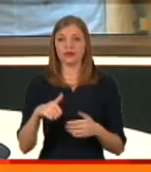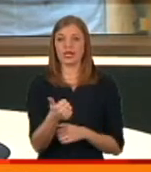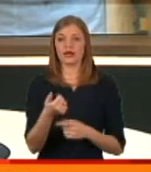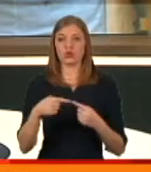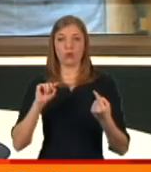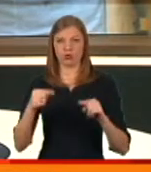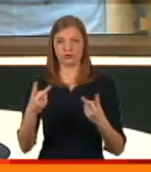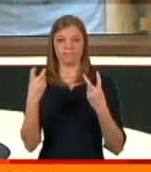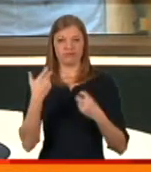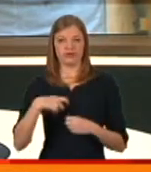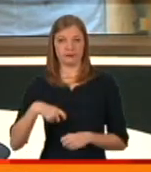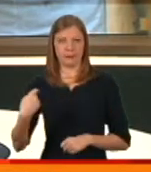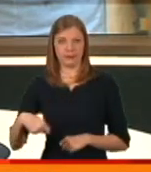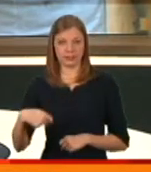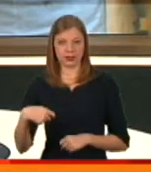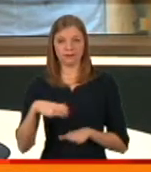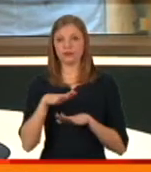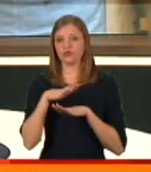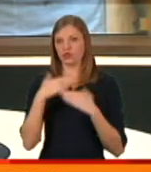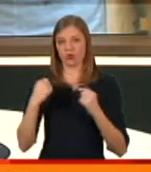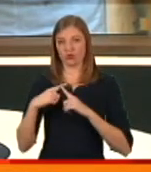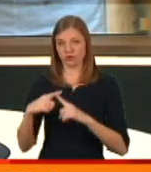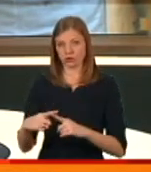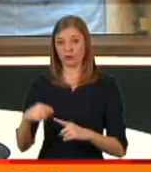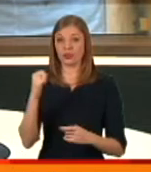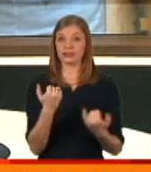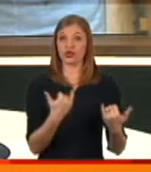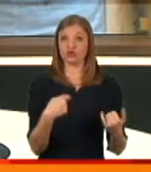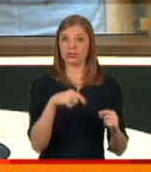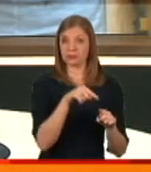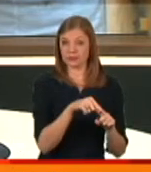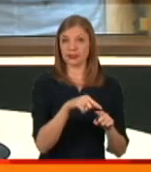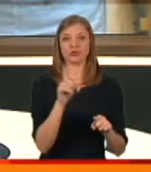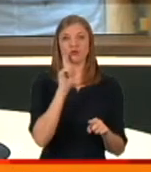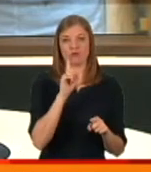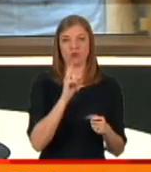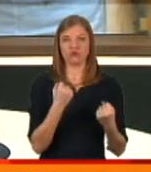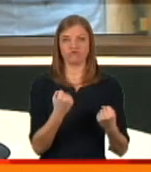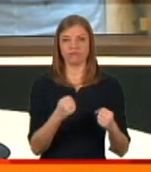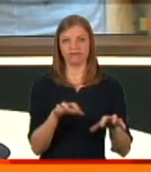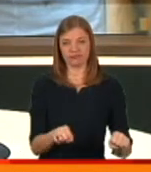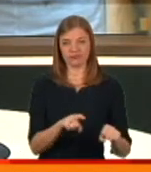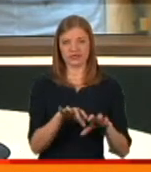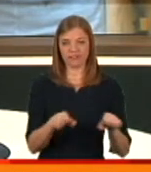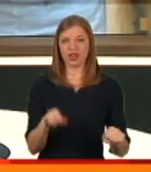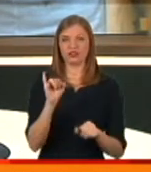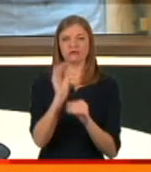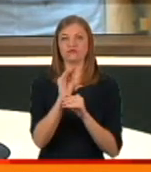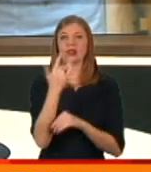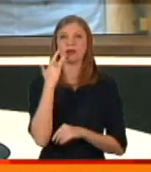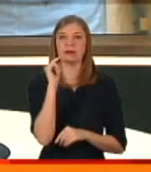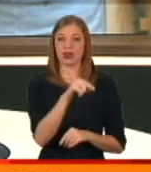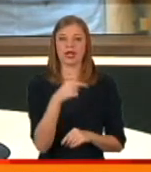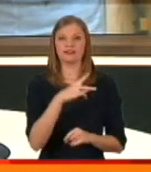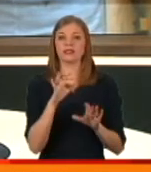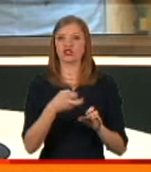що проголосив себе президентом, не хоче поступатися. А чинний Мадуро поки що тримається за владу і кляне за все американців. Він